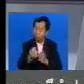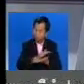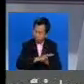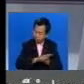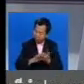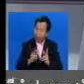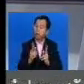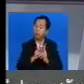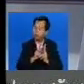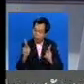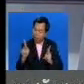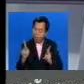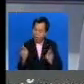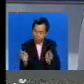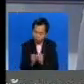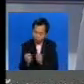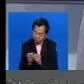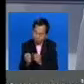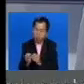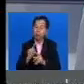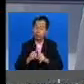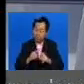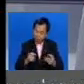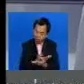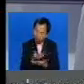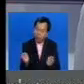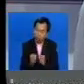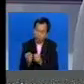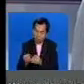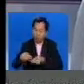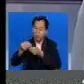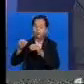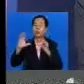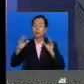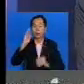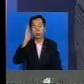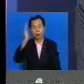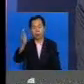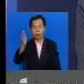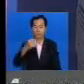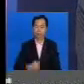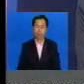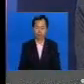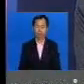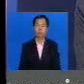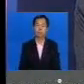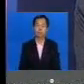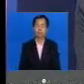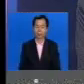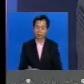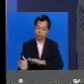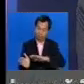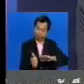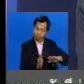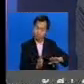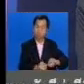ฏิรูปสื่อภาครัฐก็จะรวบรวมประเด็นสำคัญส่งมอบให้กับรัฐบาลเพื่อพิจารณาต่อไปค่ะ สังคมไทยค่ะเป็นสังคม